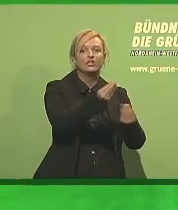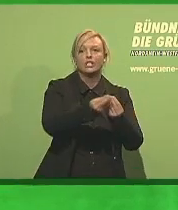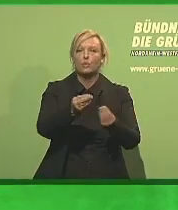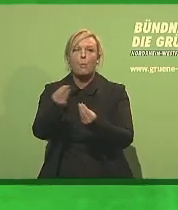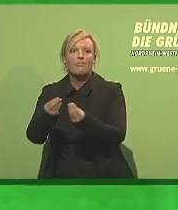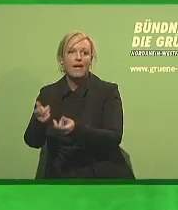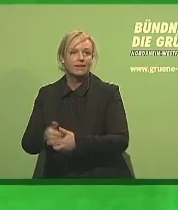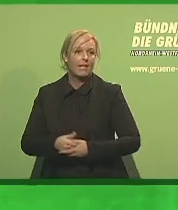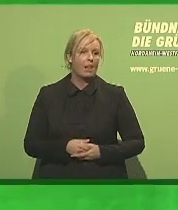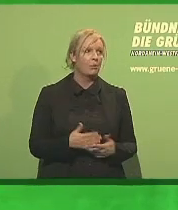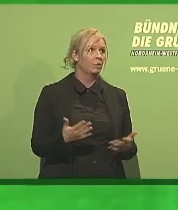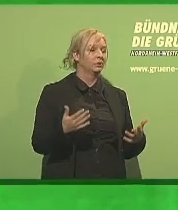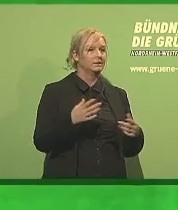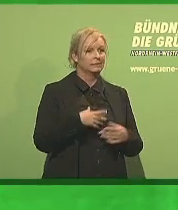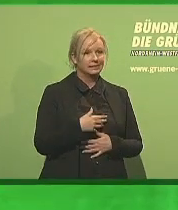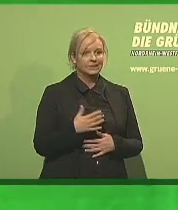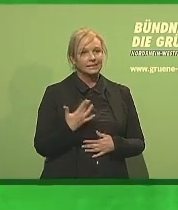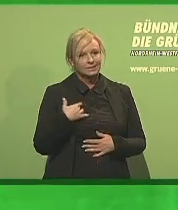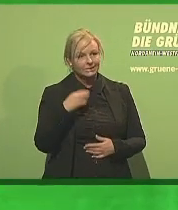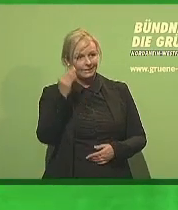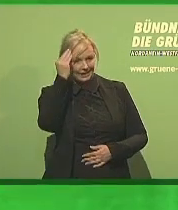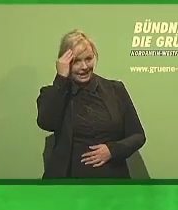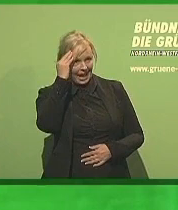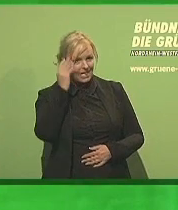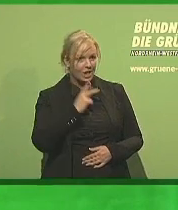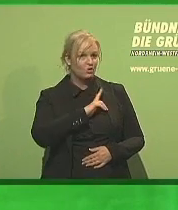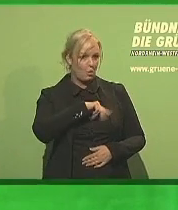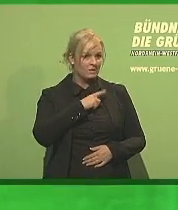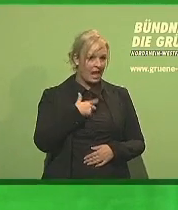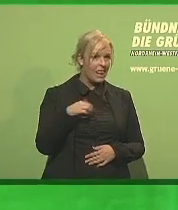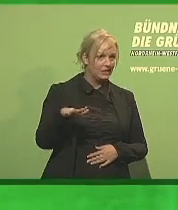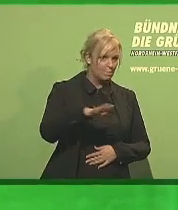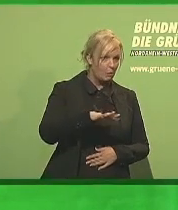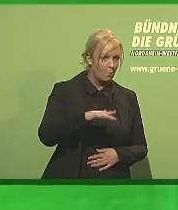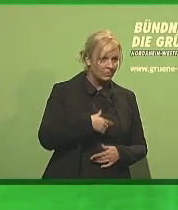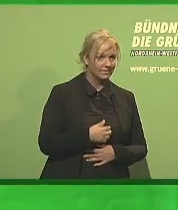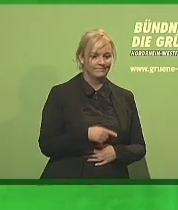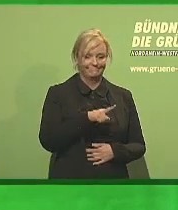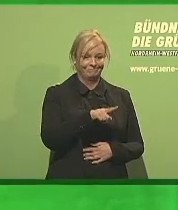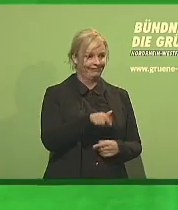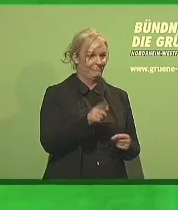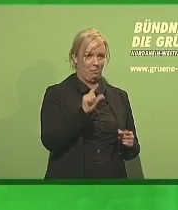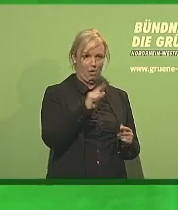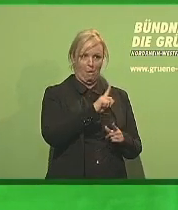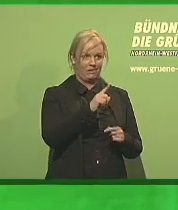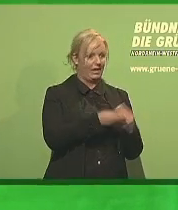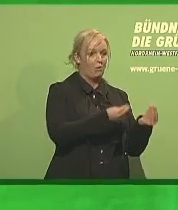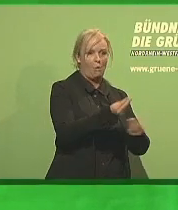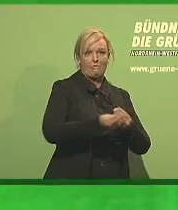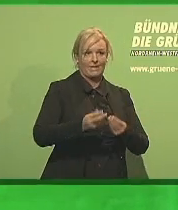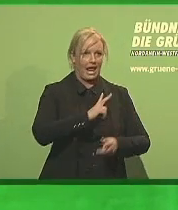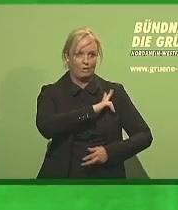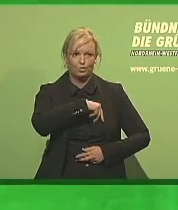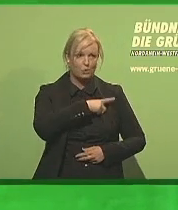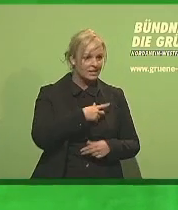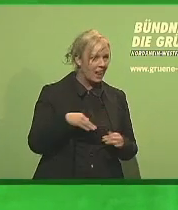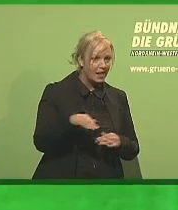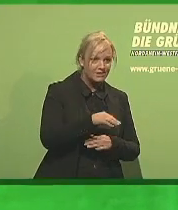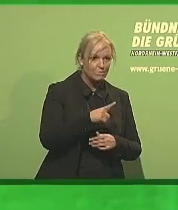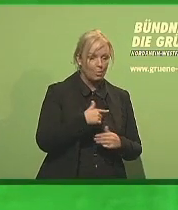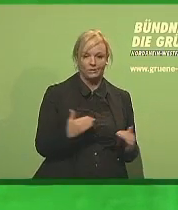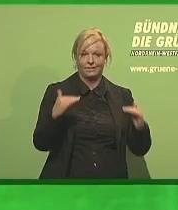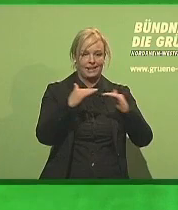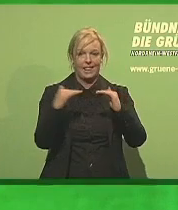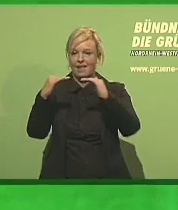von Sozialismus ein bisschen Ahnung. Das hat nichts mit Umverteilung sozialistischer Art zu tun, nichts mit